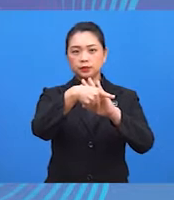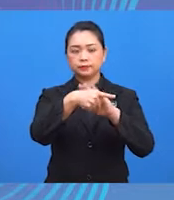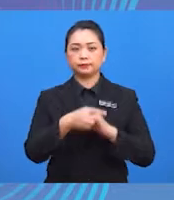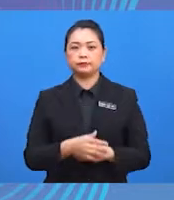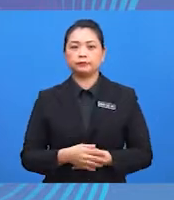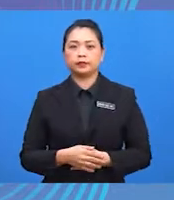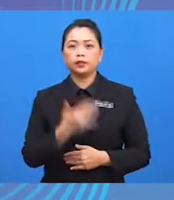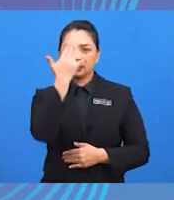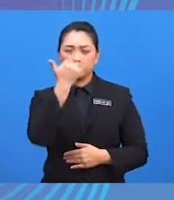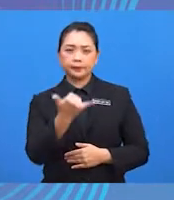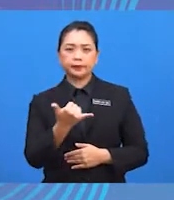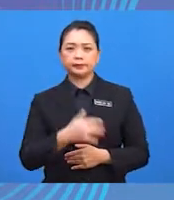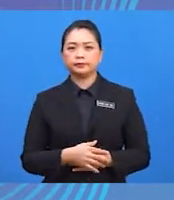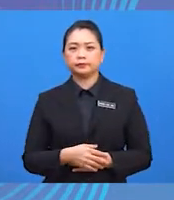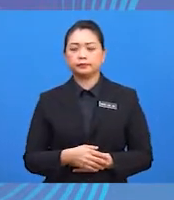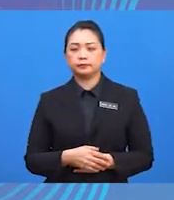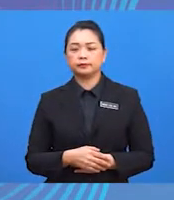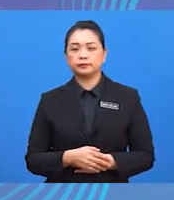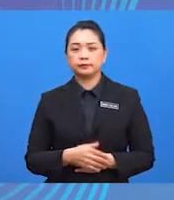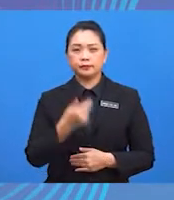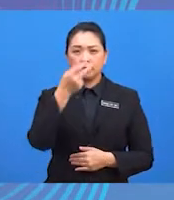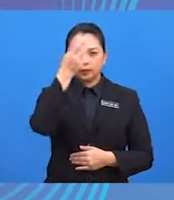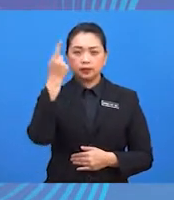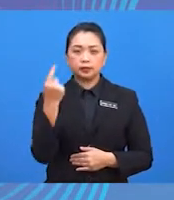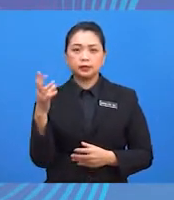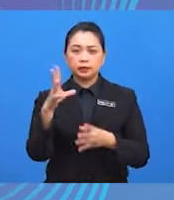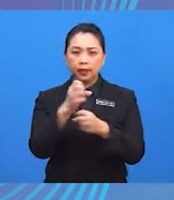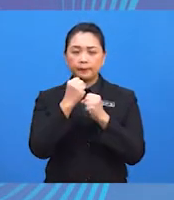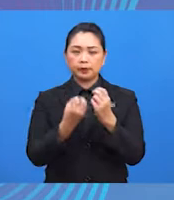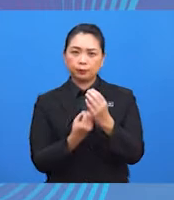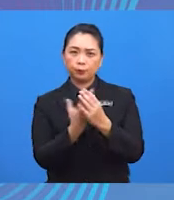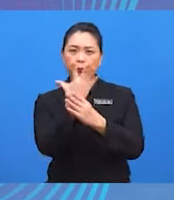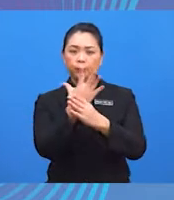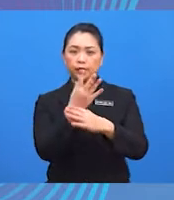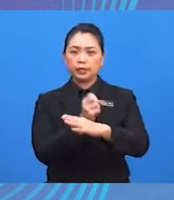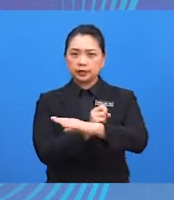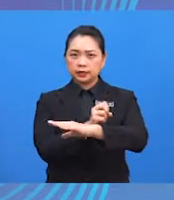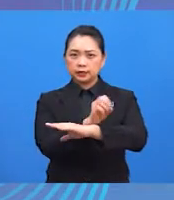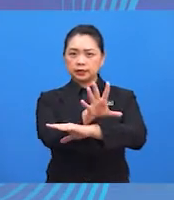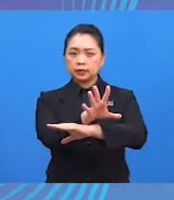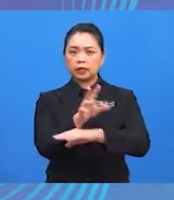Ia dapat menimbulkan kesan kontra dan pergerakan